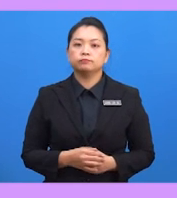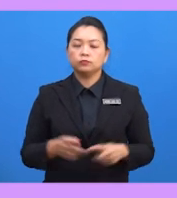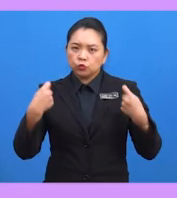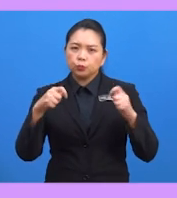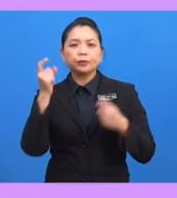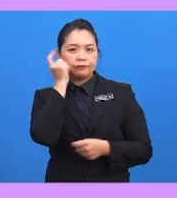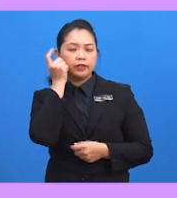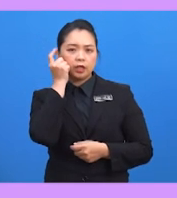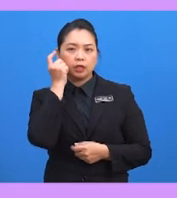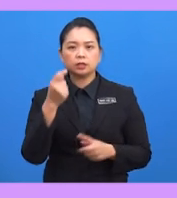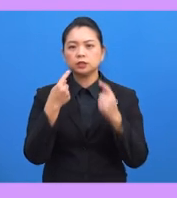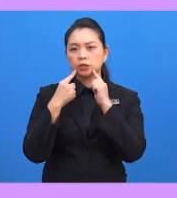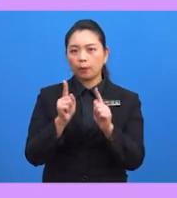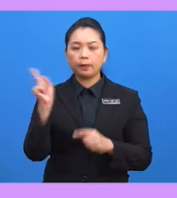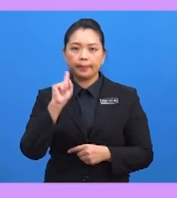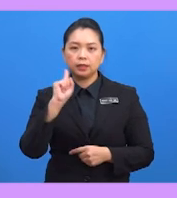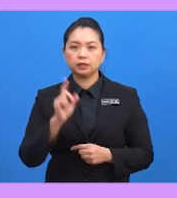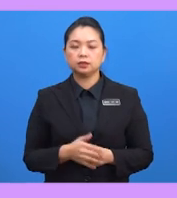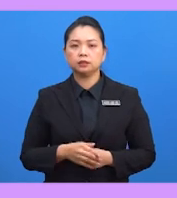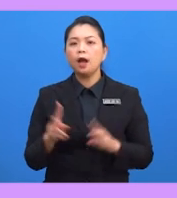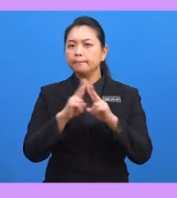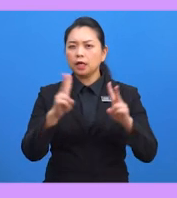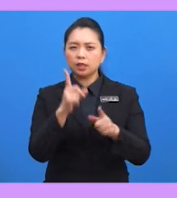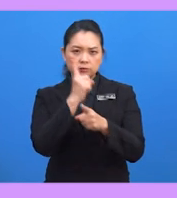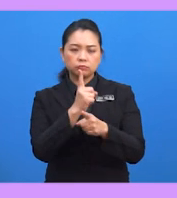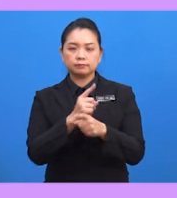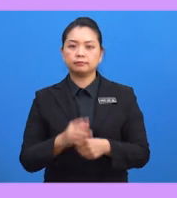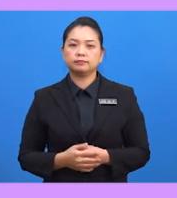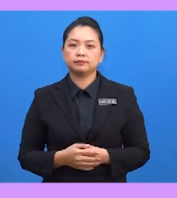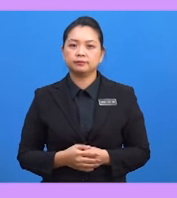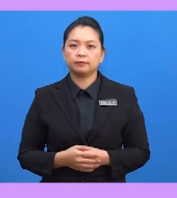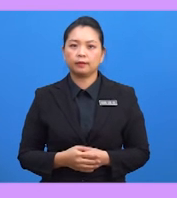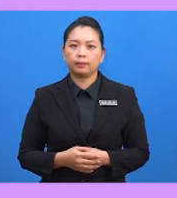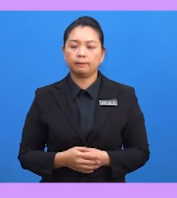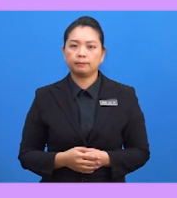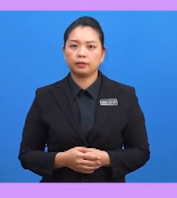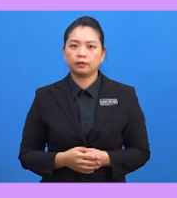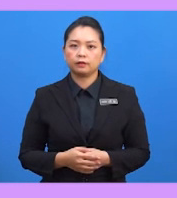Cuba murid-murid fikir, jawapan manakah yang paling tepat?